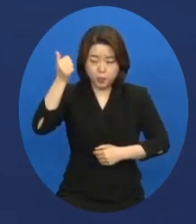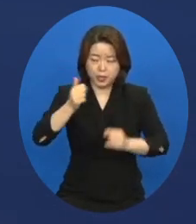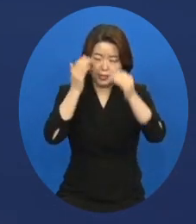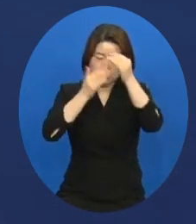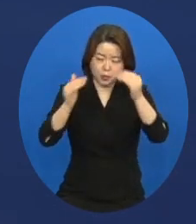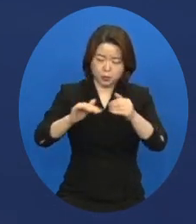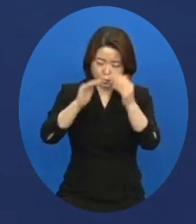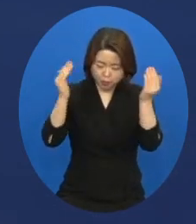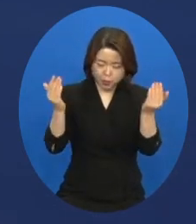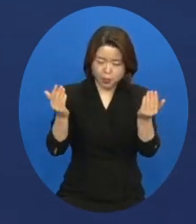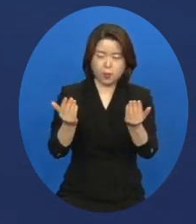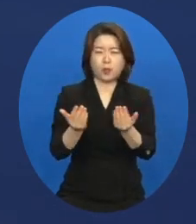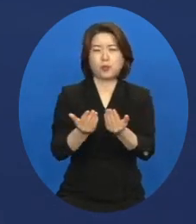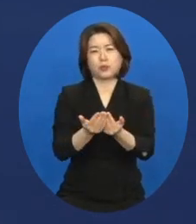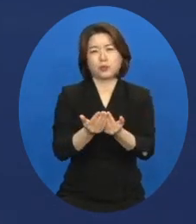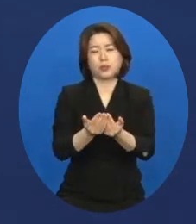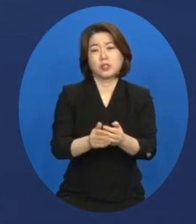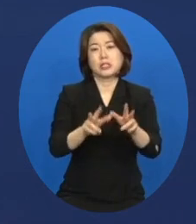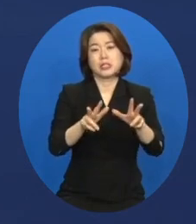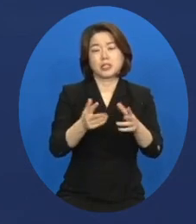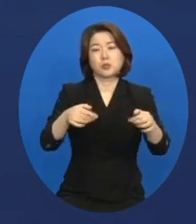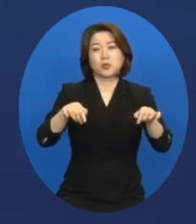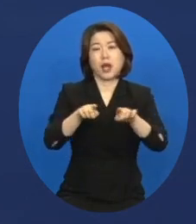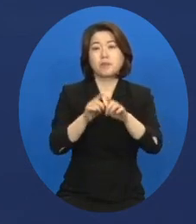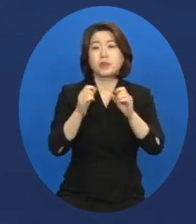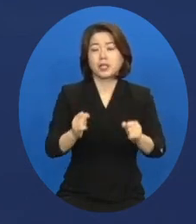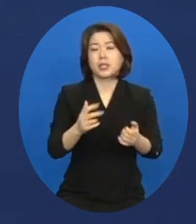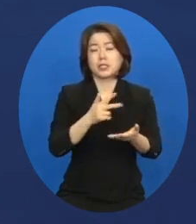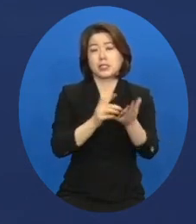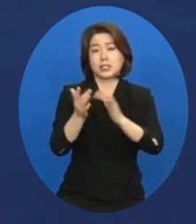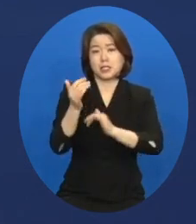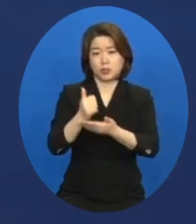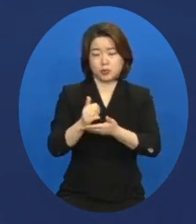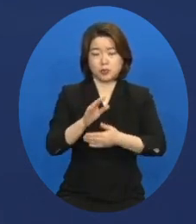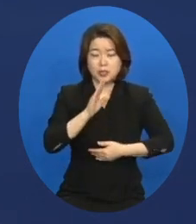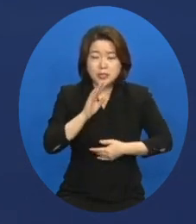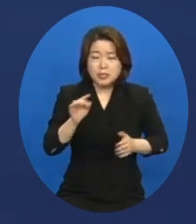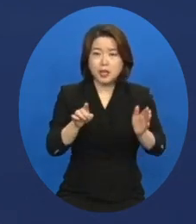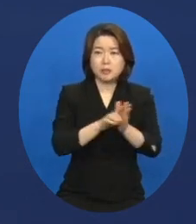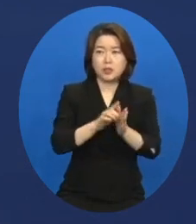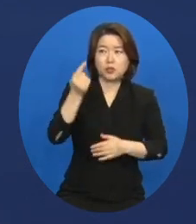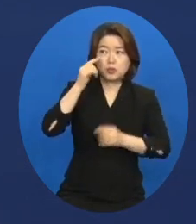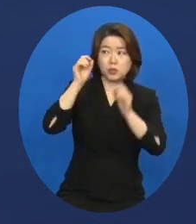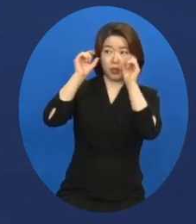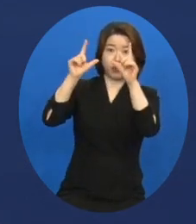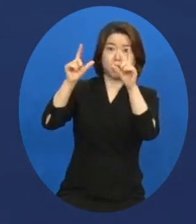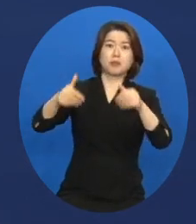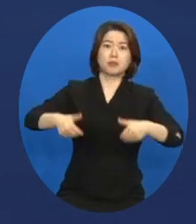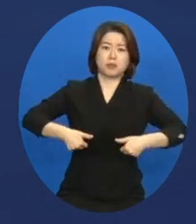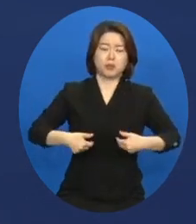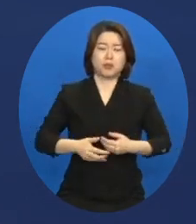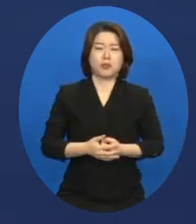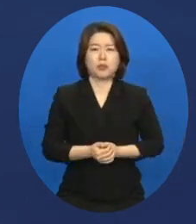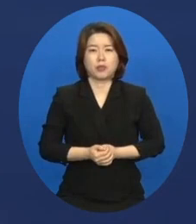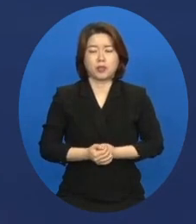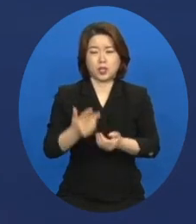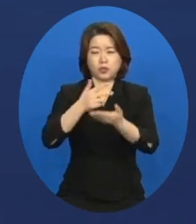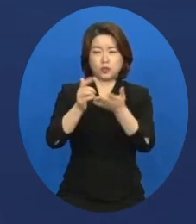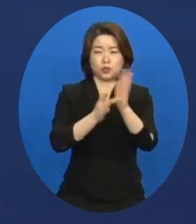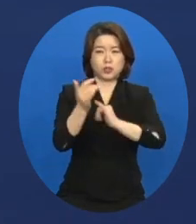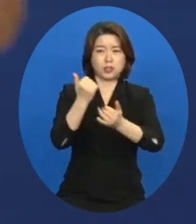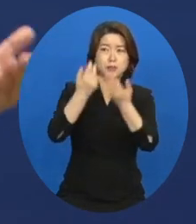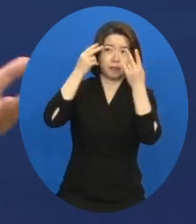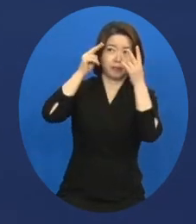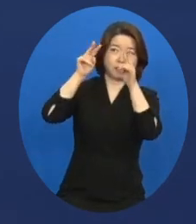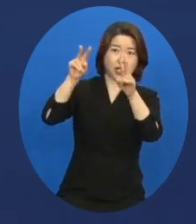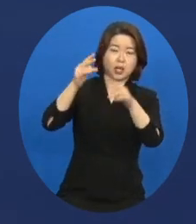다 지금도 우리와 함께 계시는 예수님을 진짜 믿는 눈이 뜨이는 거예요. 주 예수님을 바라보는